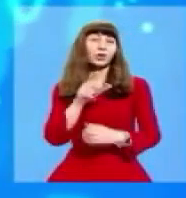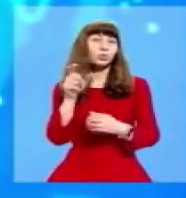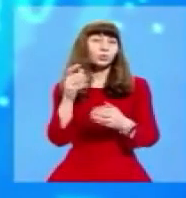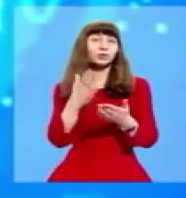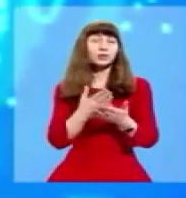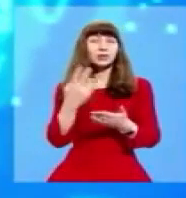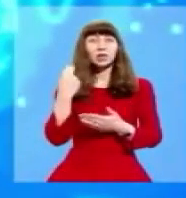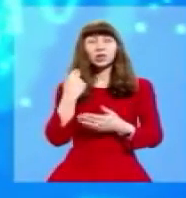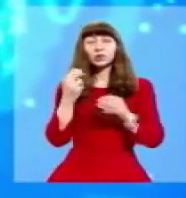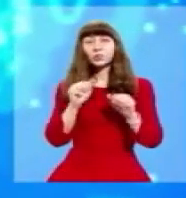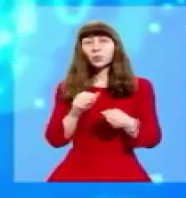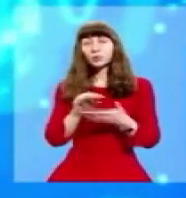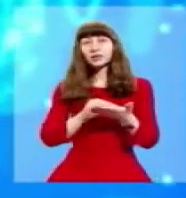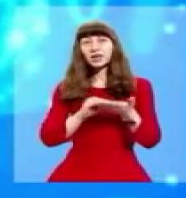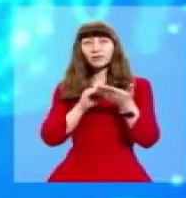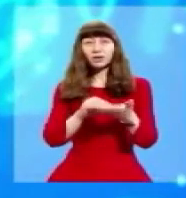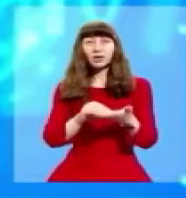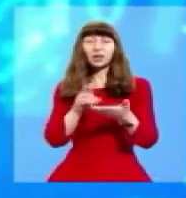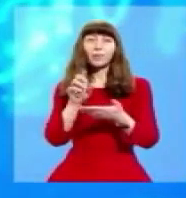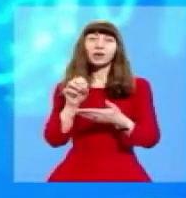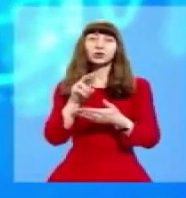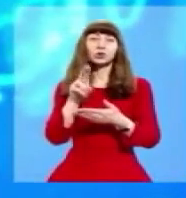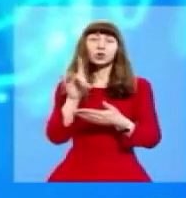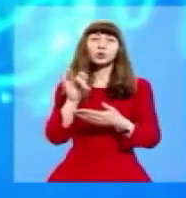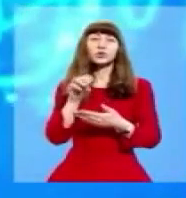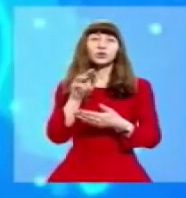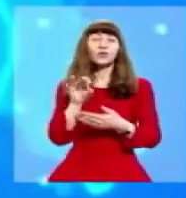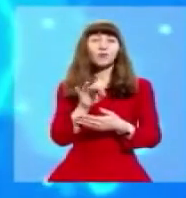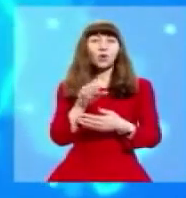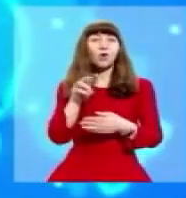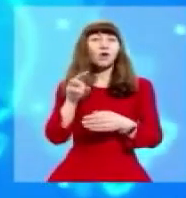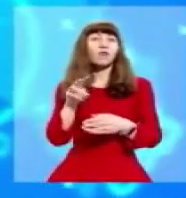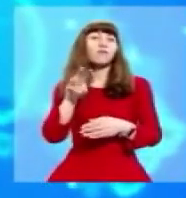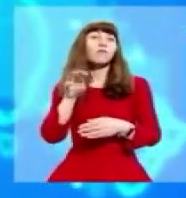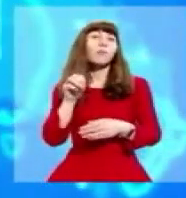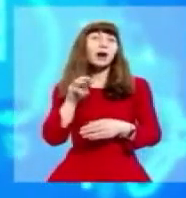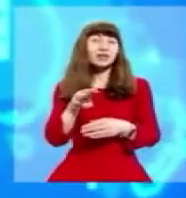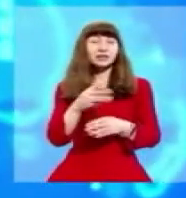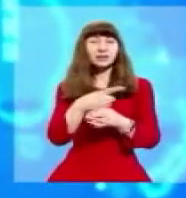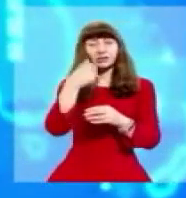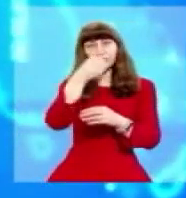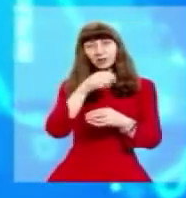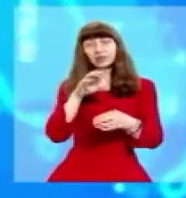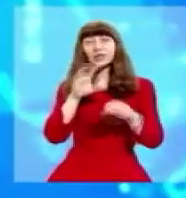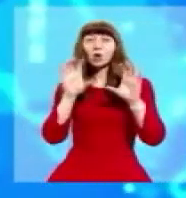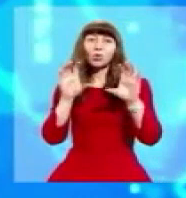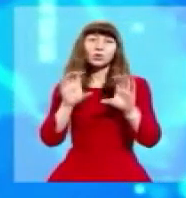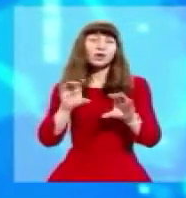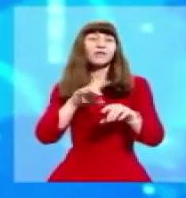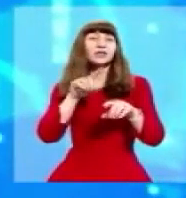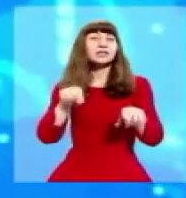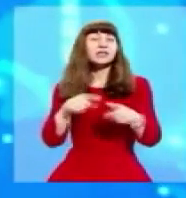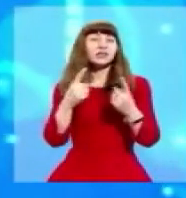Граждане, имеющие долги, смогут подать заявление на банкротство уже в марте текущего года. Закон о восстановлении